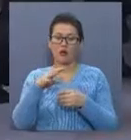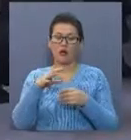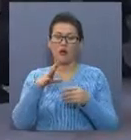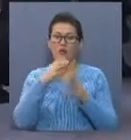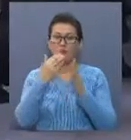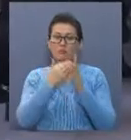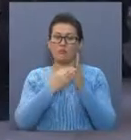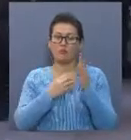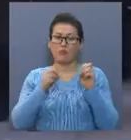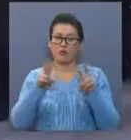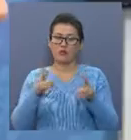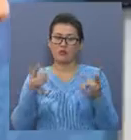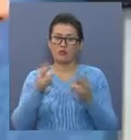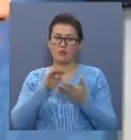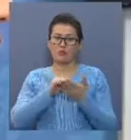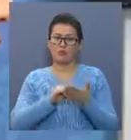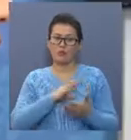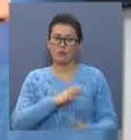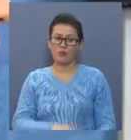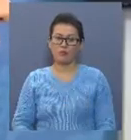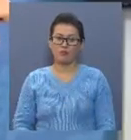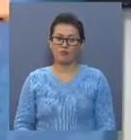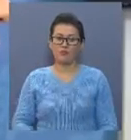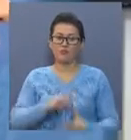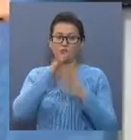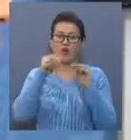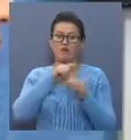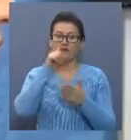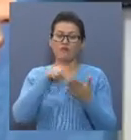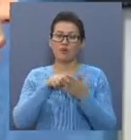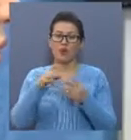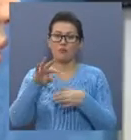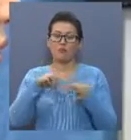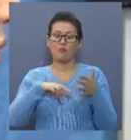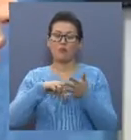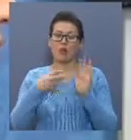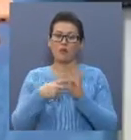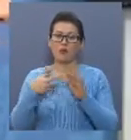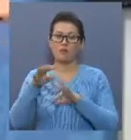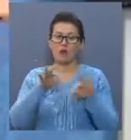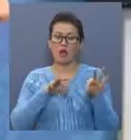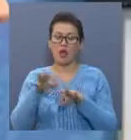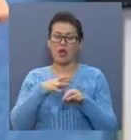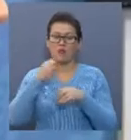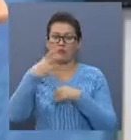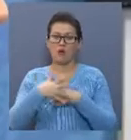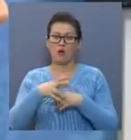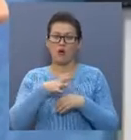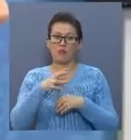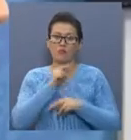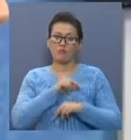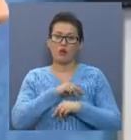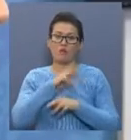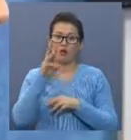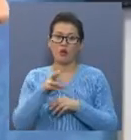тізімі жасалмақ. Все вопросы... Бұл жүйенің арқасында жұмыспен қамту орталықтарына барудың қажеті